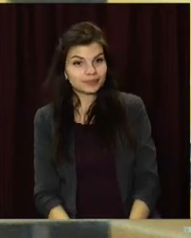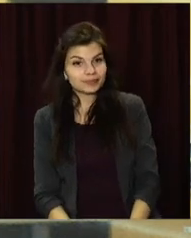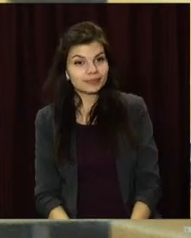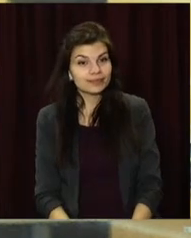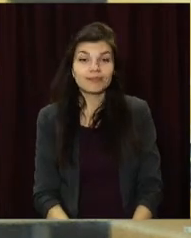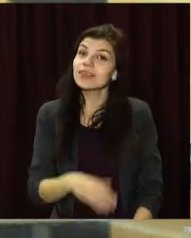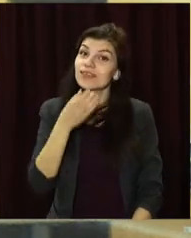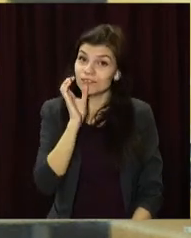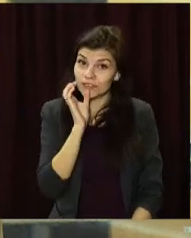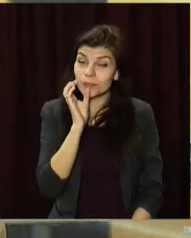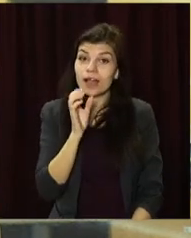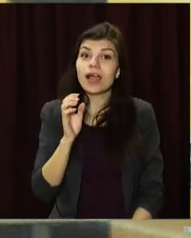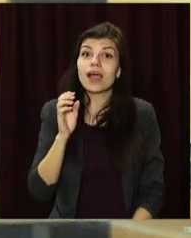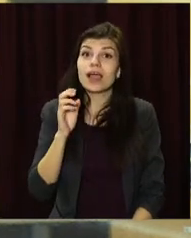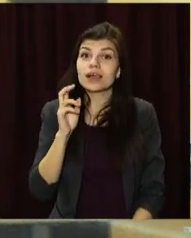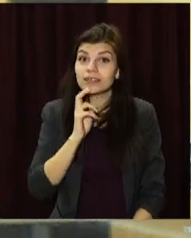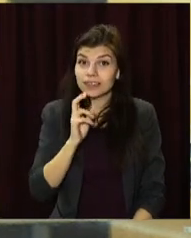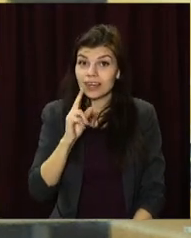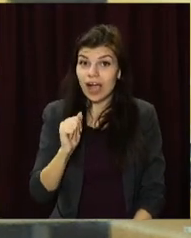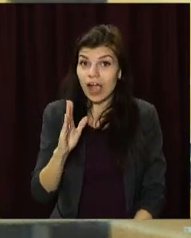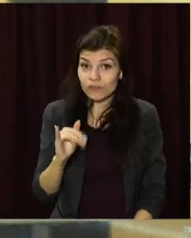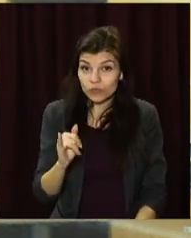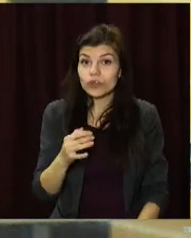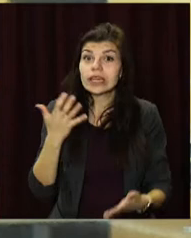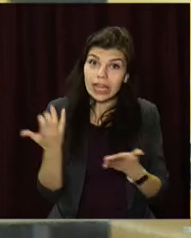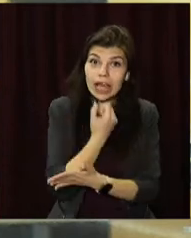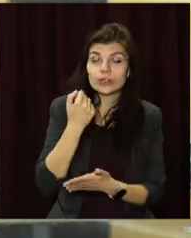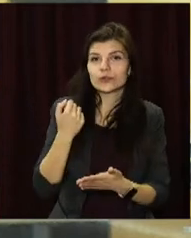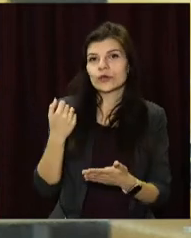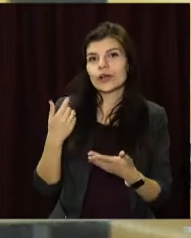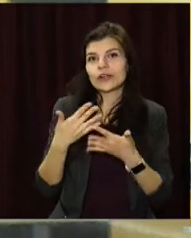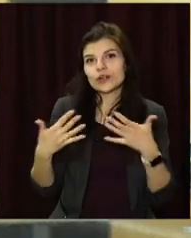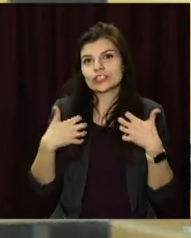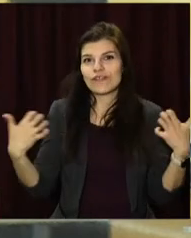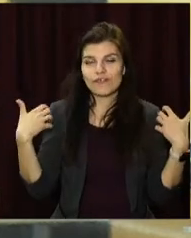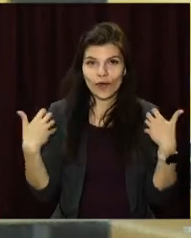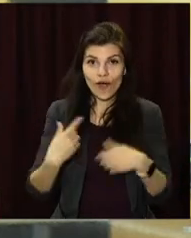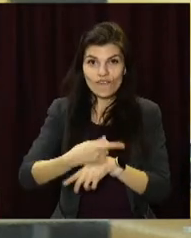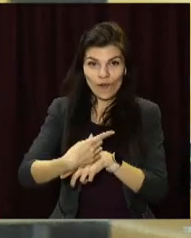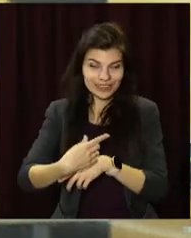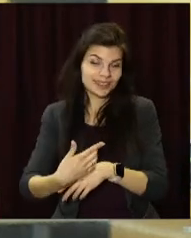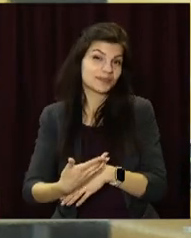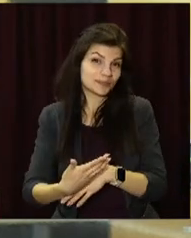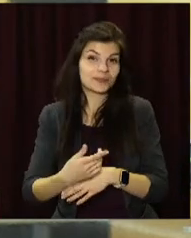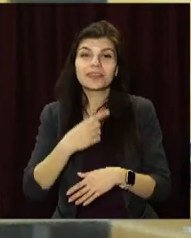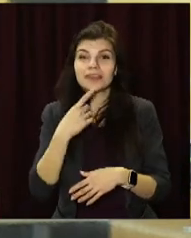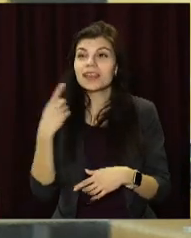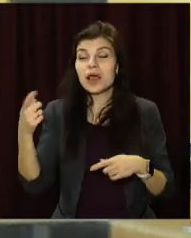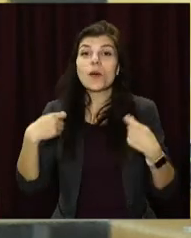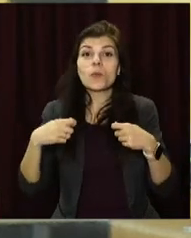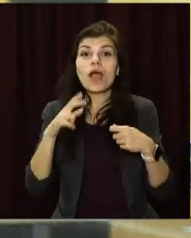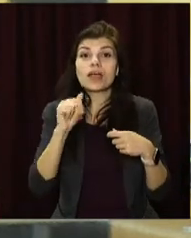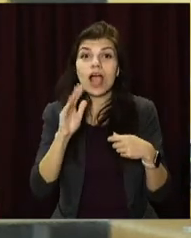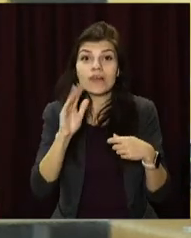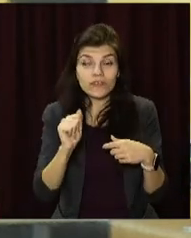Випий каву, знайди хвостатого друга. Таку акцію запустили в одній із кав'ярень Дніпра. І впродовж місяця в закладі продаватимуть